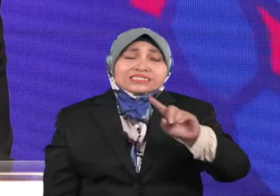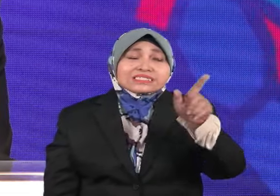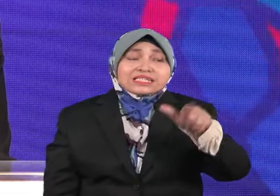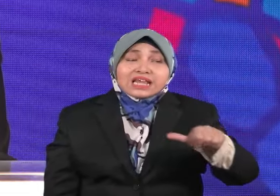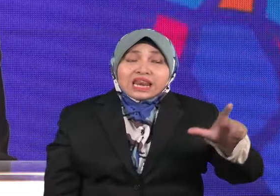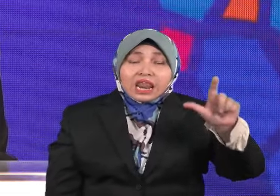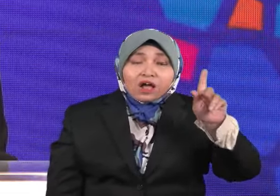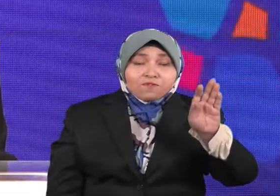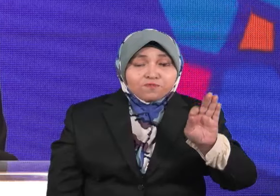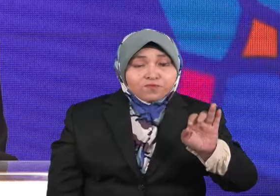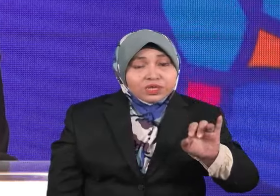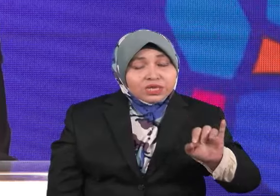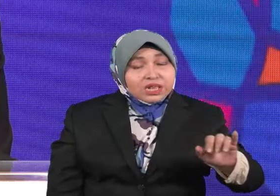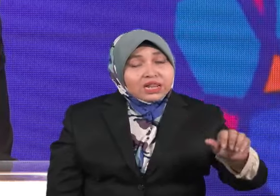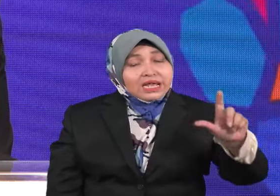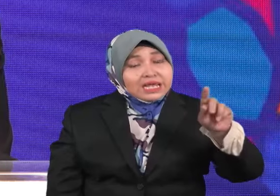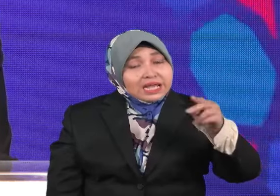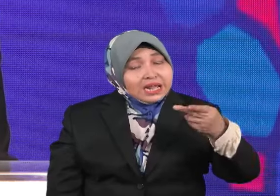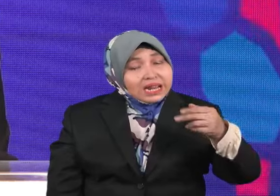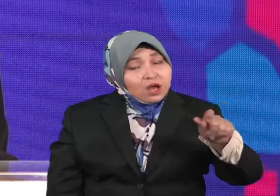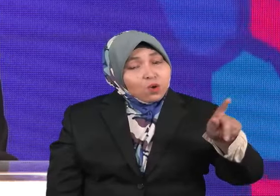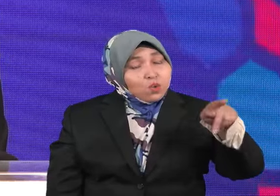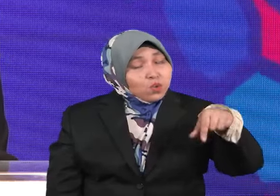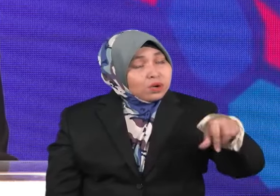unzila fihi